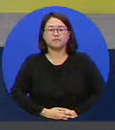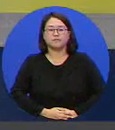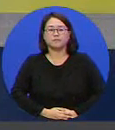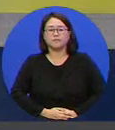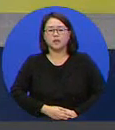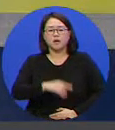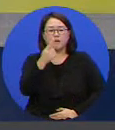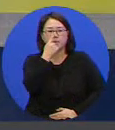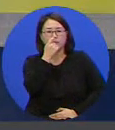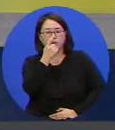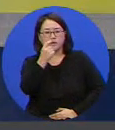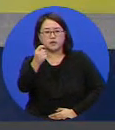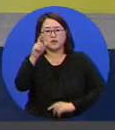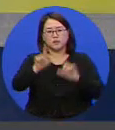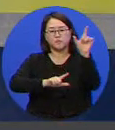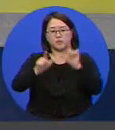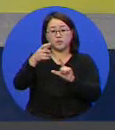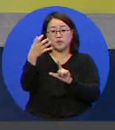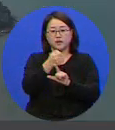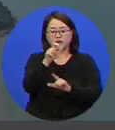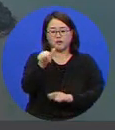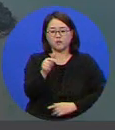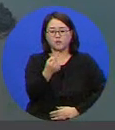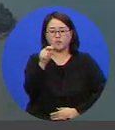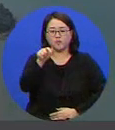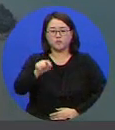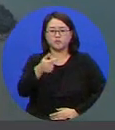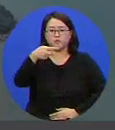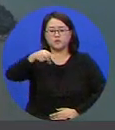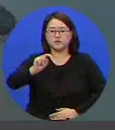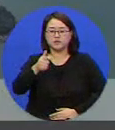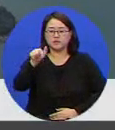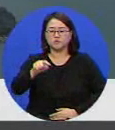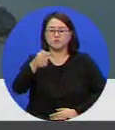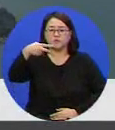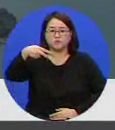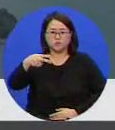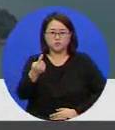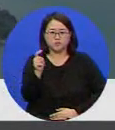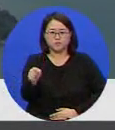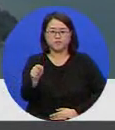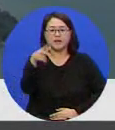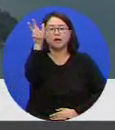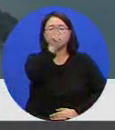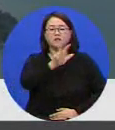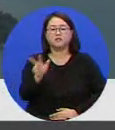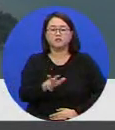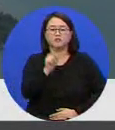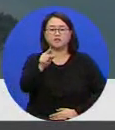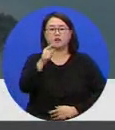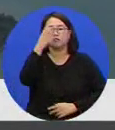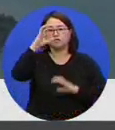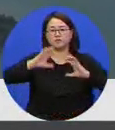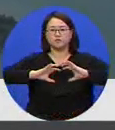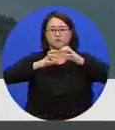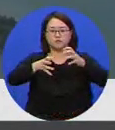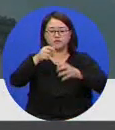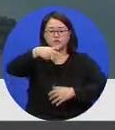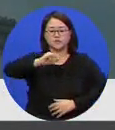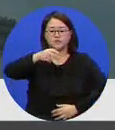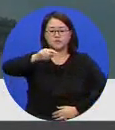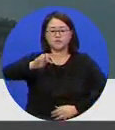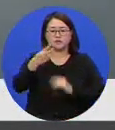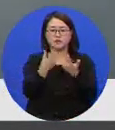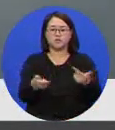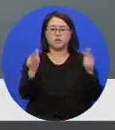천혜의 비경을 간직한 군산 고군산 군도를 국가 지질공원으로 인증받는 방안이 추진됩니다. 전라북도는 60여